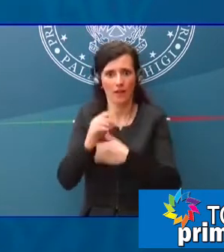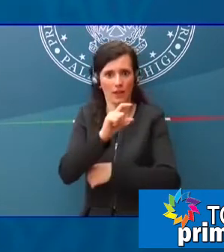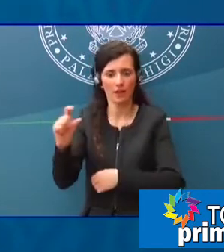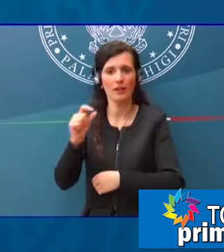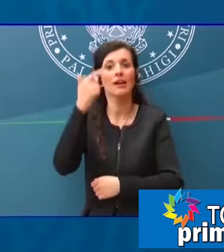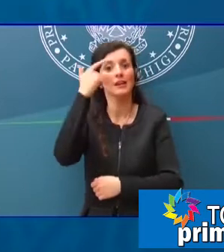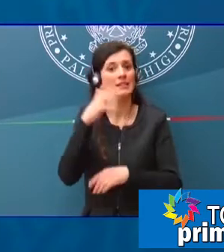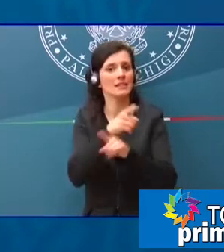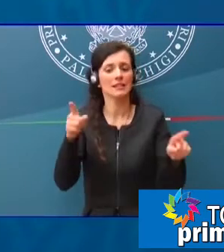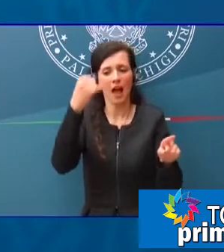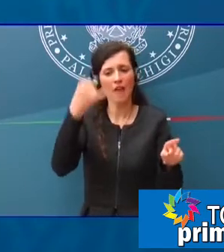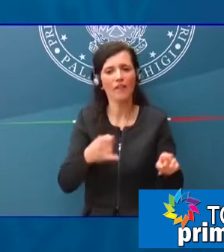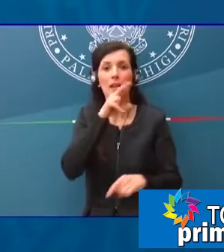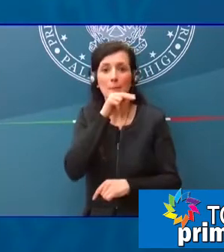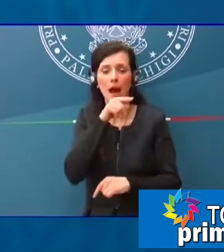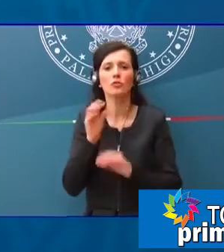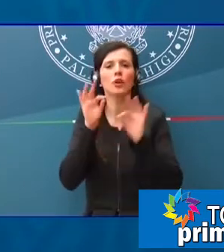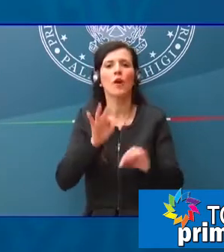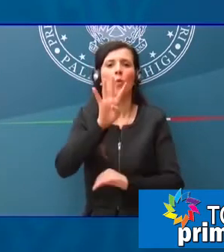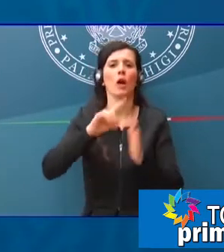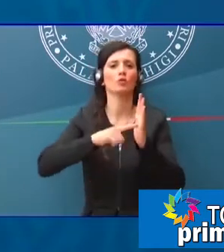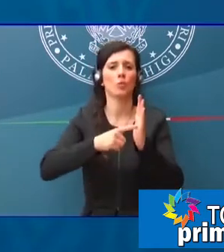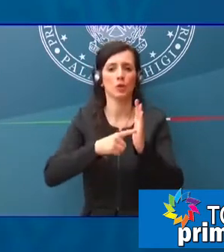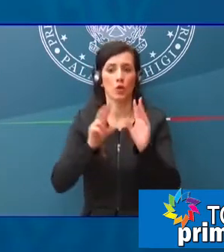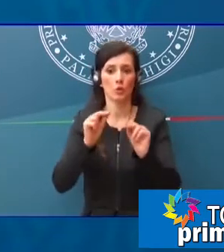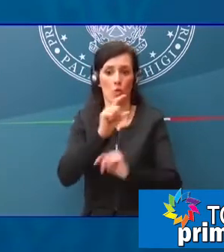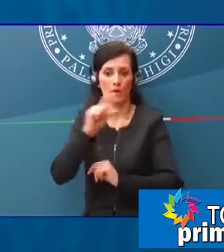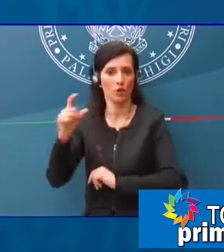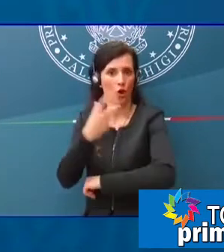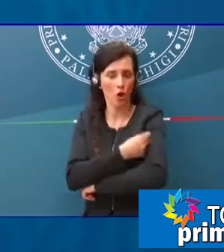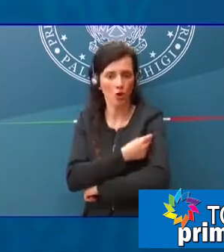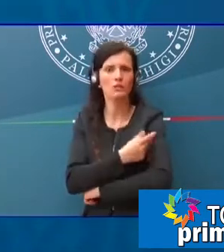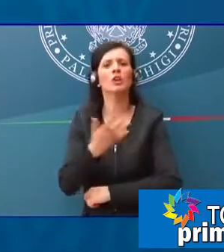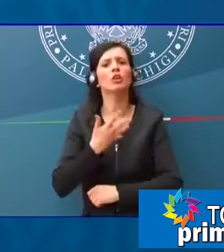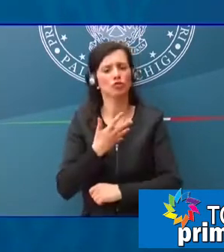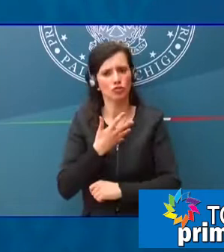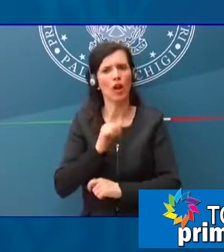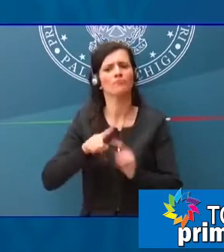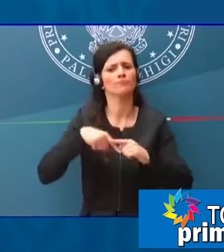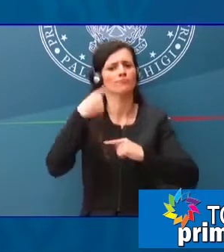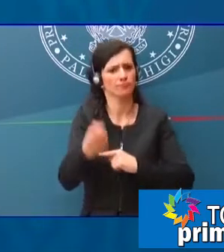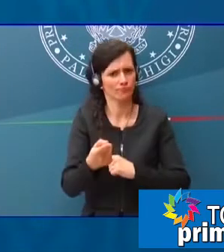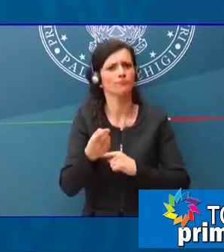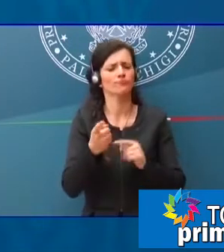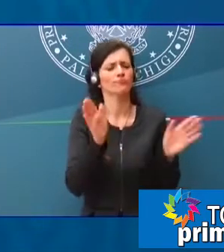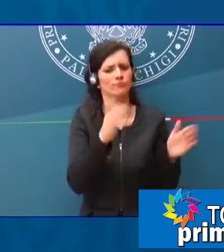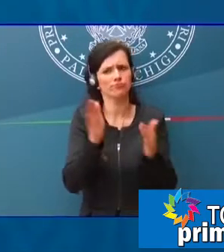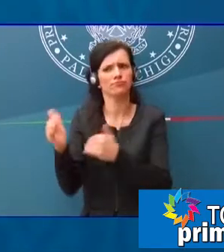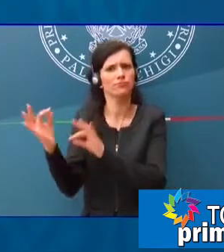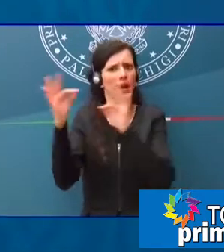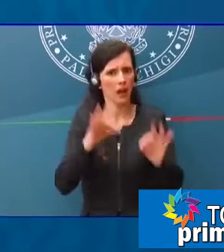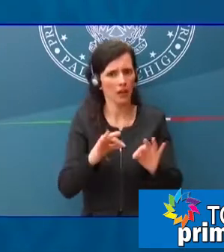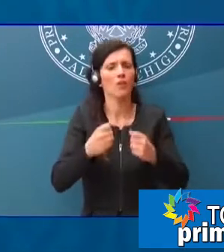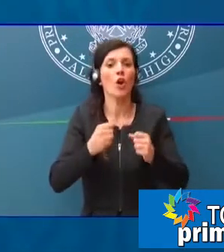fine di marzo aspettiamo almeno altre 4 milioni di dosi e poi abbiamo due previsioni robuste per quanto riguarda il secondo e il